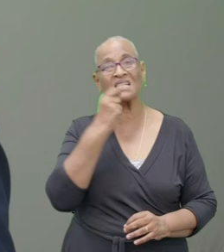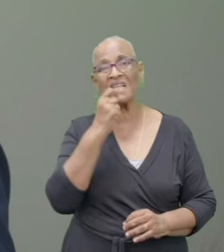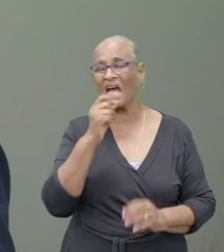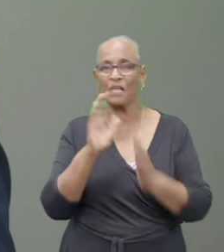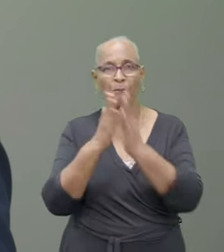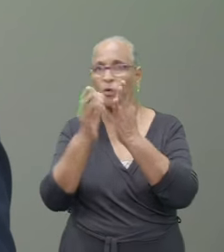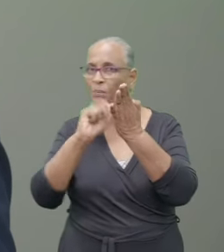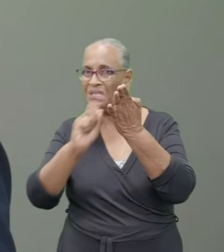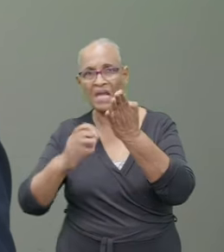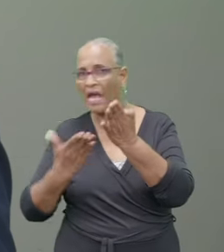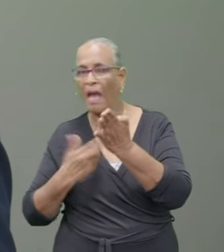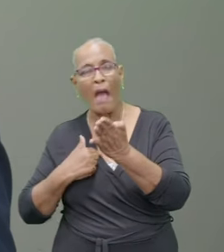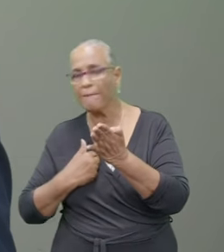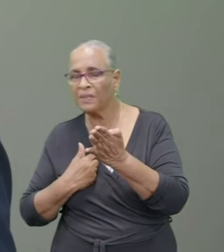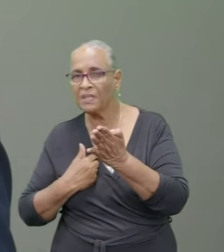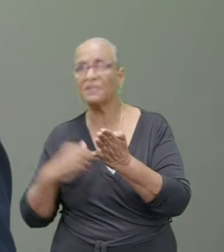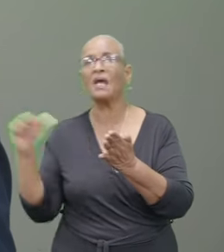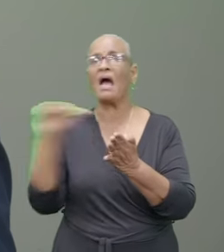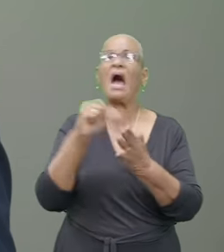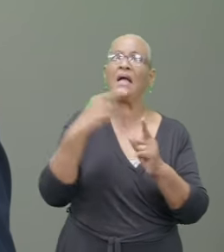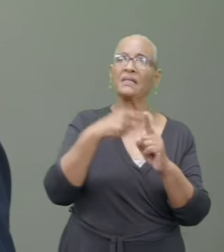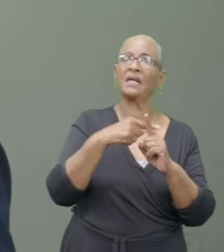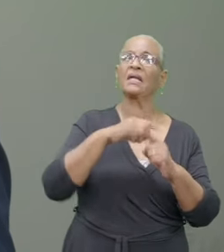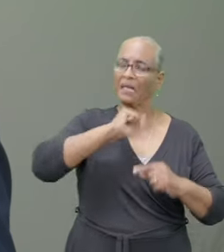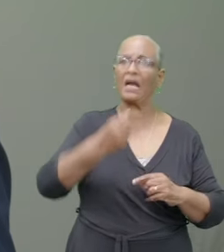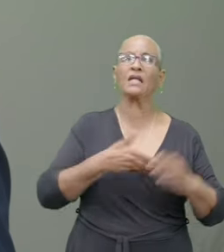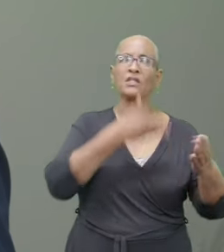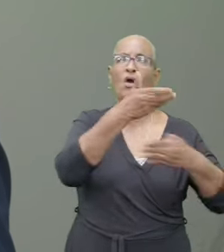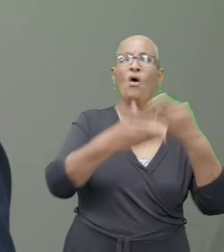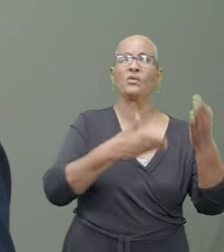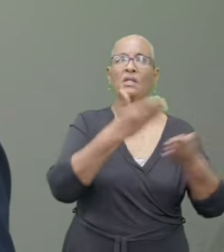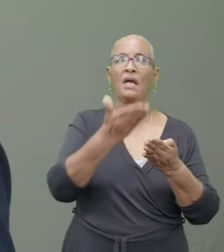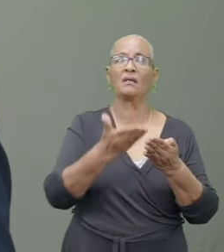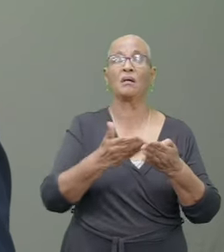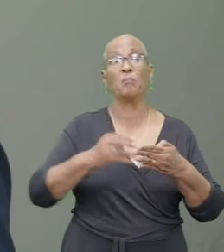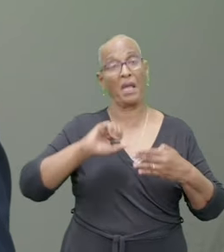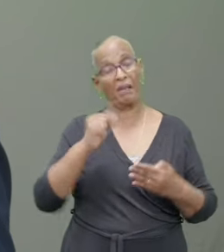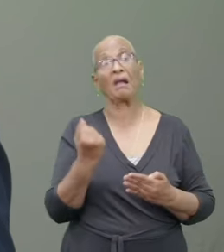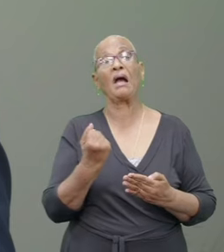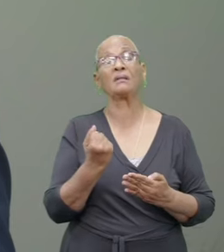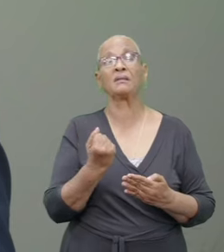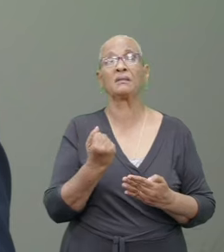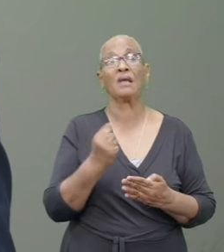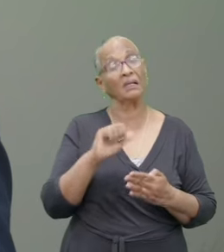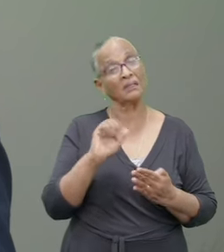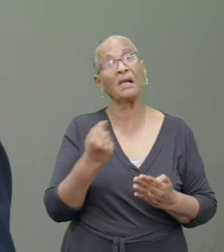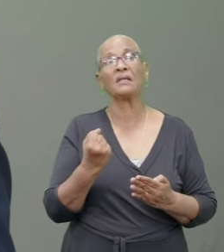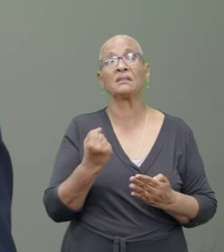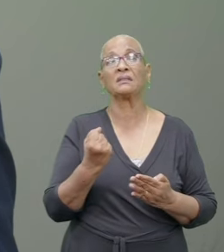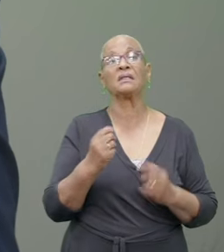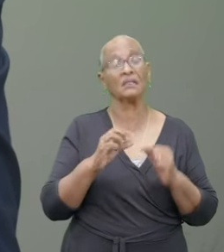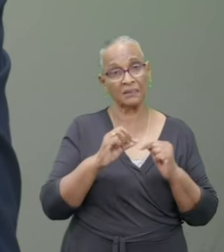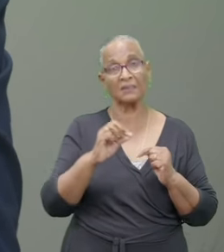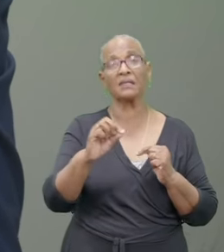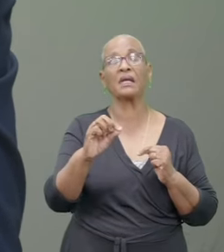kan het in een ander stadium aan u doorgeven, maar het zal zo zijn dat het traject